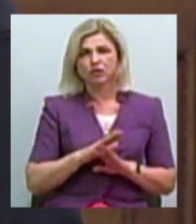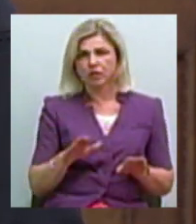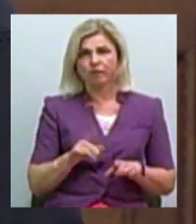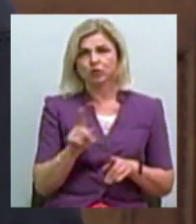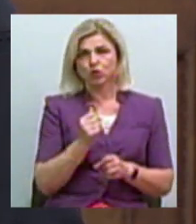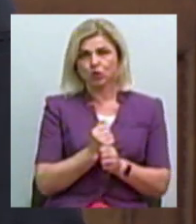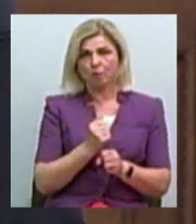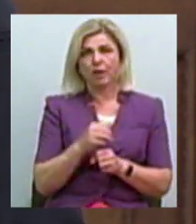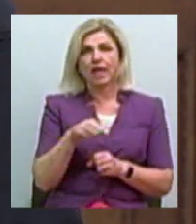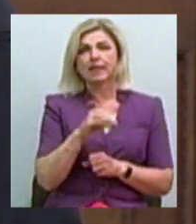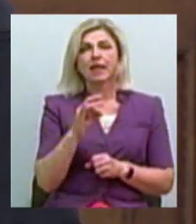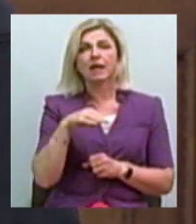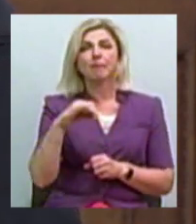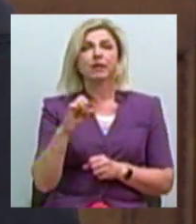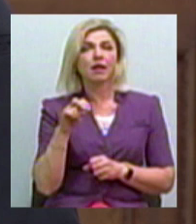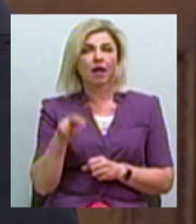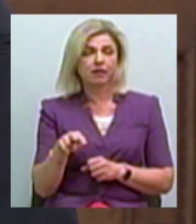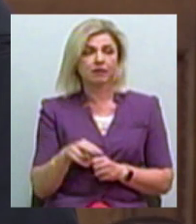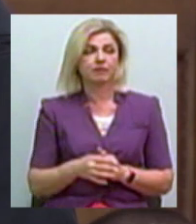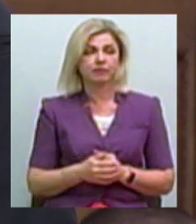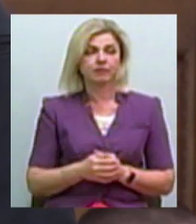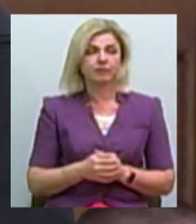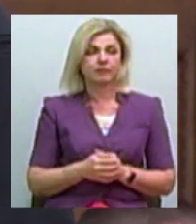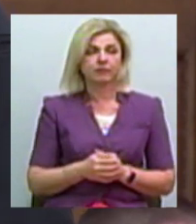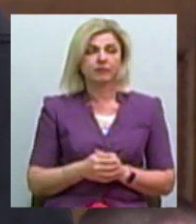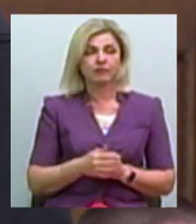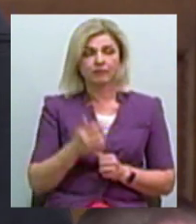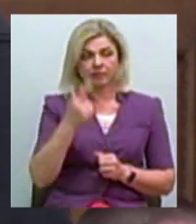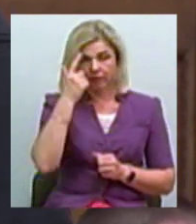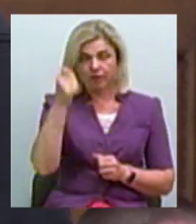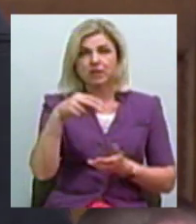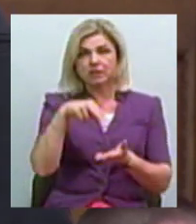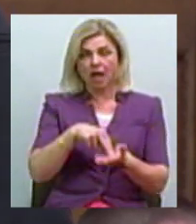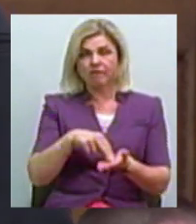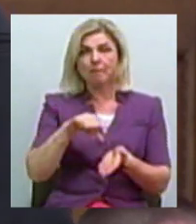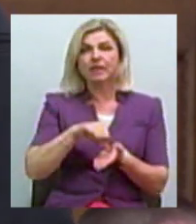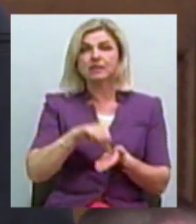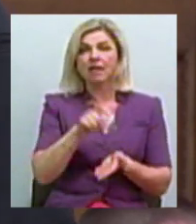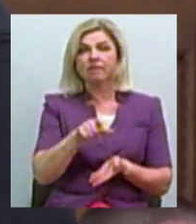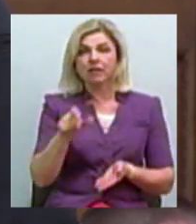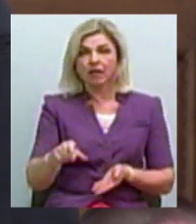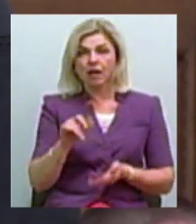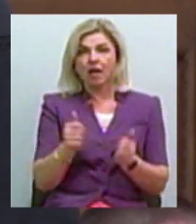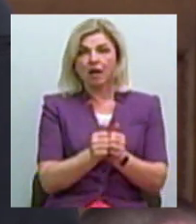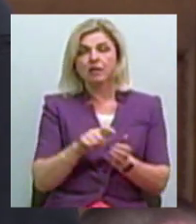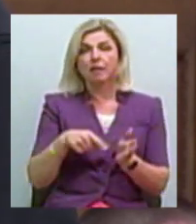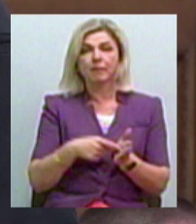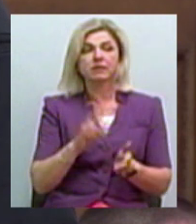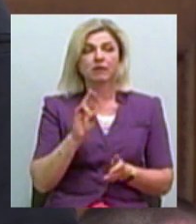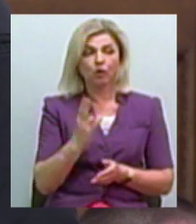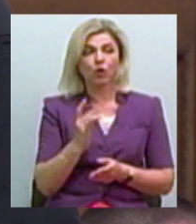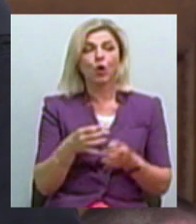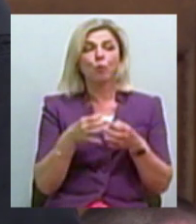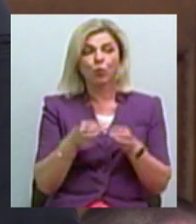грузовий, поставили своїх представників біля міста Миколаєва і запускали координаційно